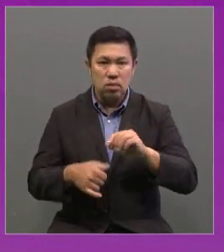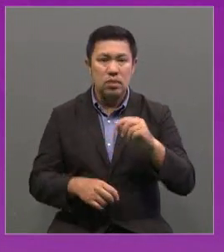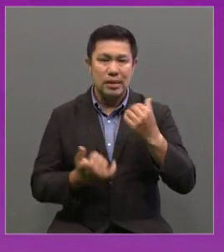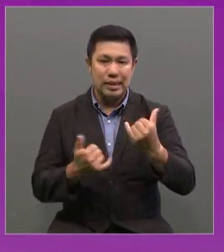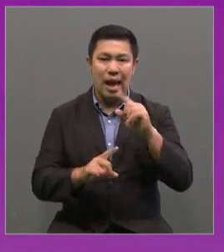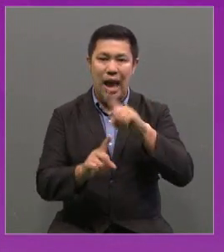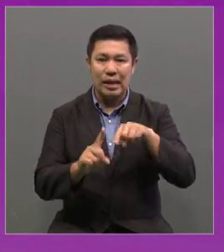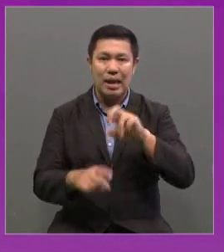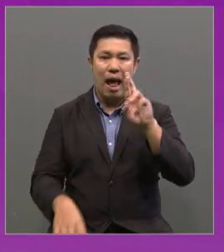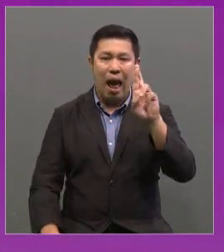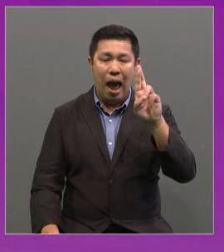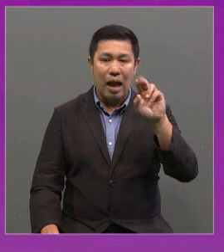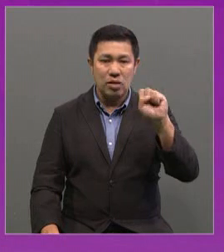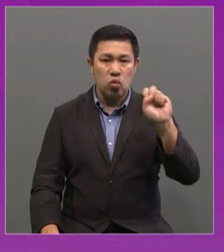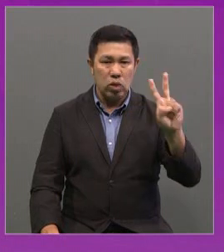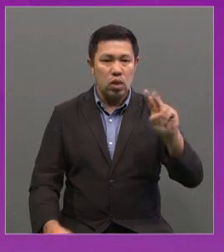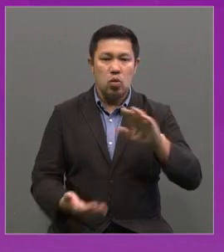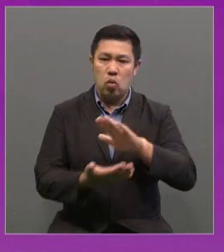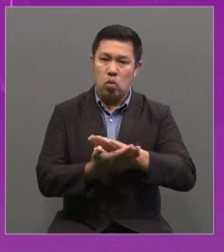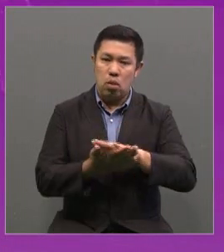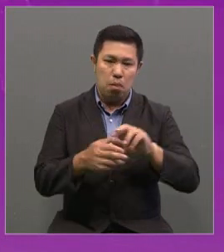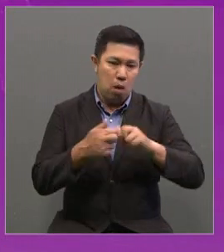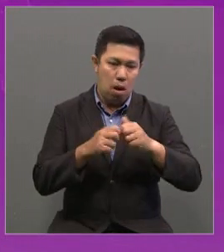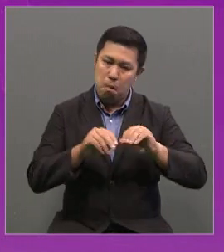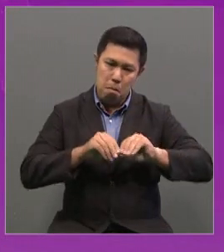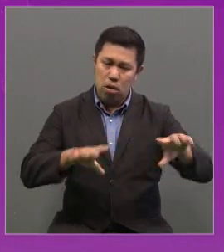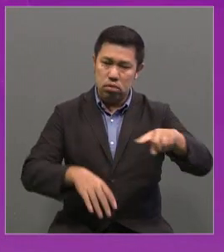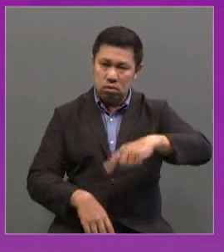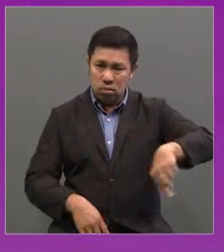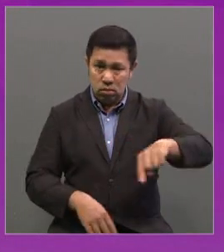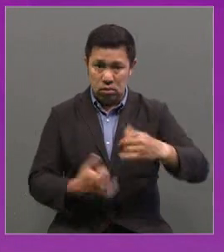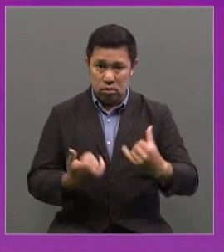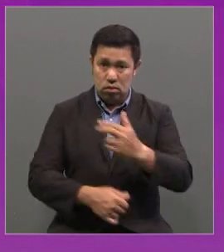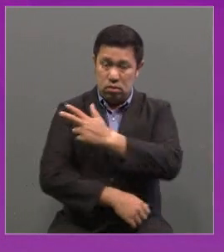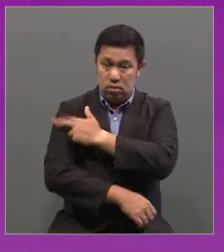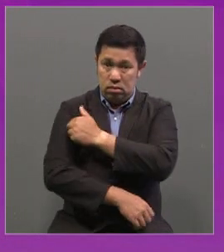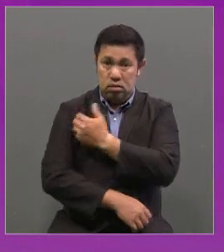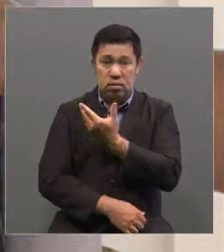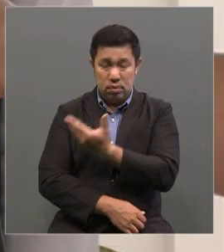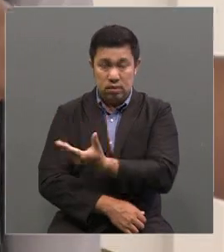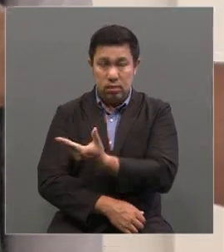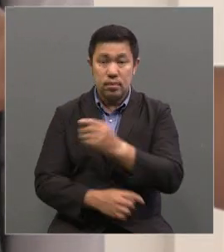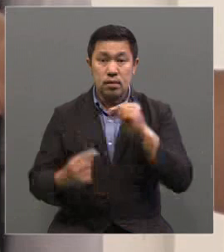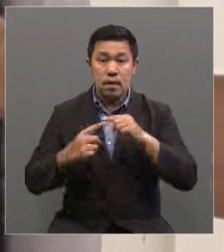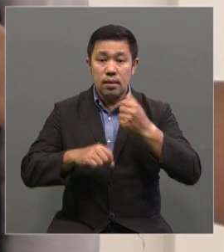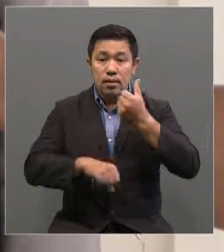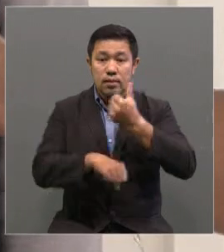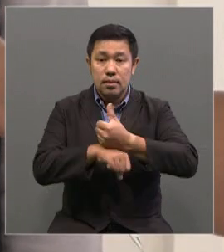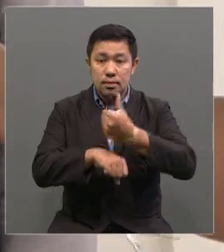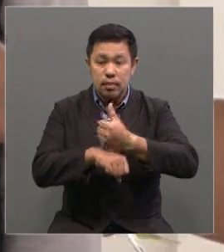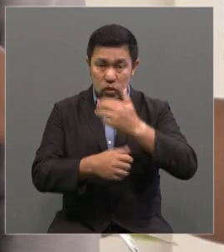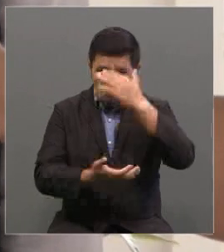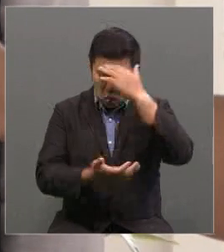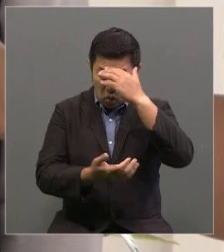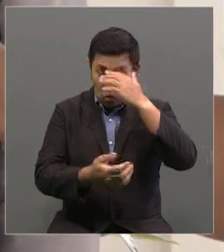โรค rsvตอนนี้ก็เจอระบาดในโรงเรียนกันหนักมากขึ้นด้วยนะครับวันนี้ทางด้านนายแพทย์จักรรัตน์พิทยาวงศ์อานนท์ผู้อำนวยการกอง